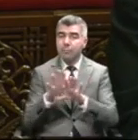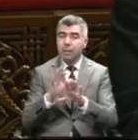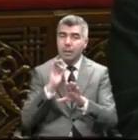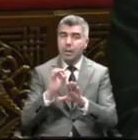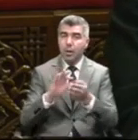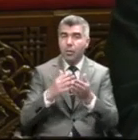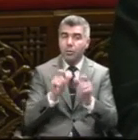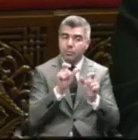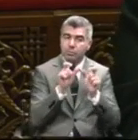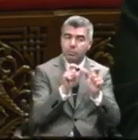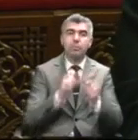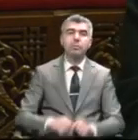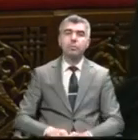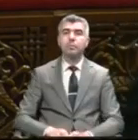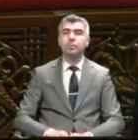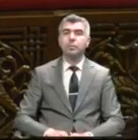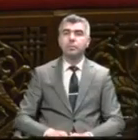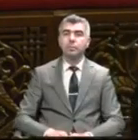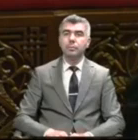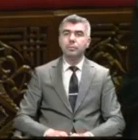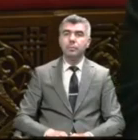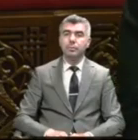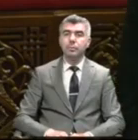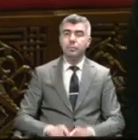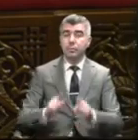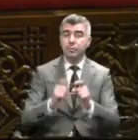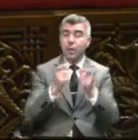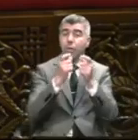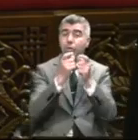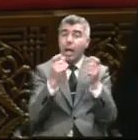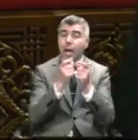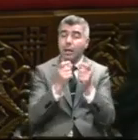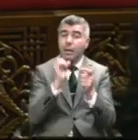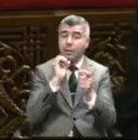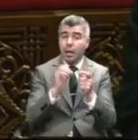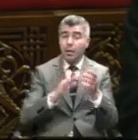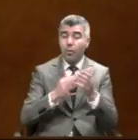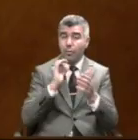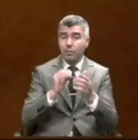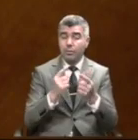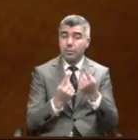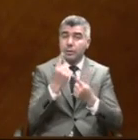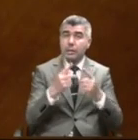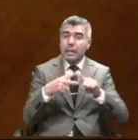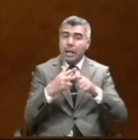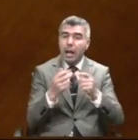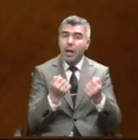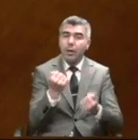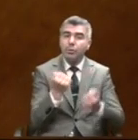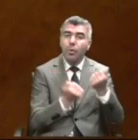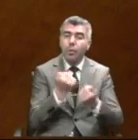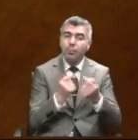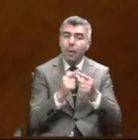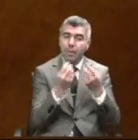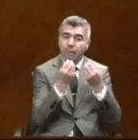الدقه والمهنيه حتى لا تقع الشركه حتى لا تقع الشركات المعنيه بصناعه هذه السيارات في شبح